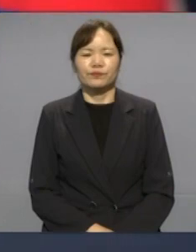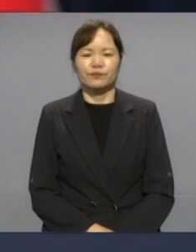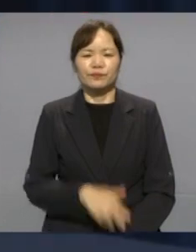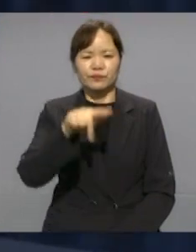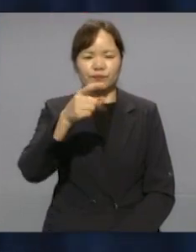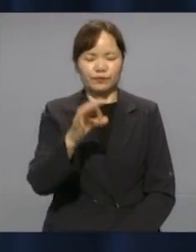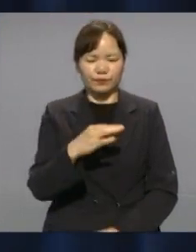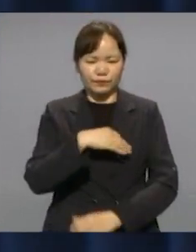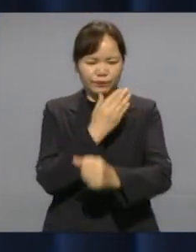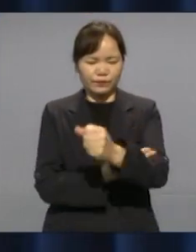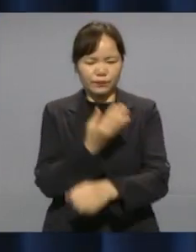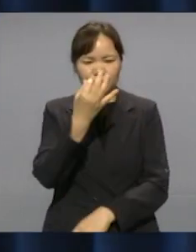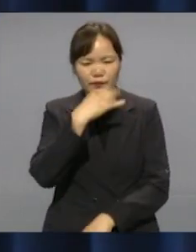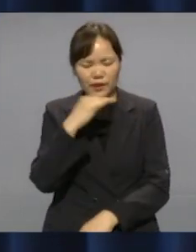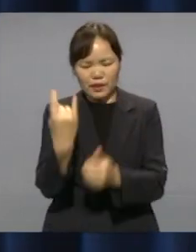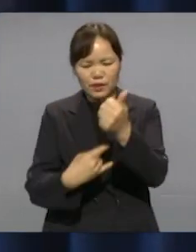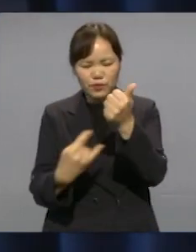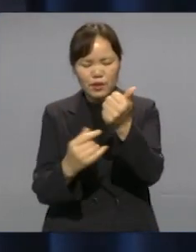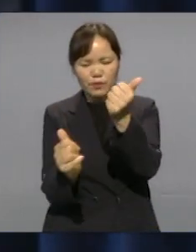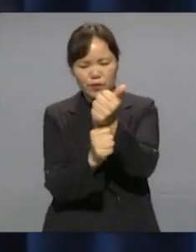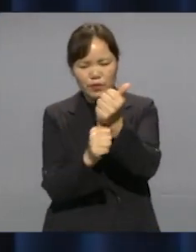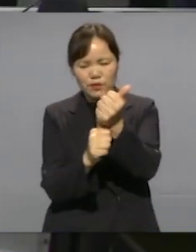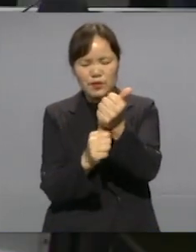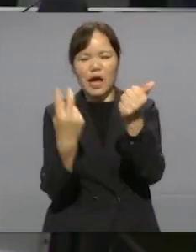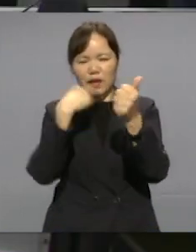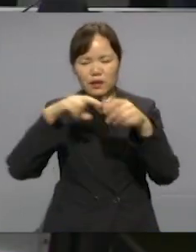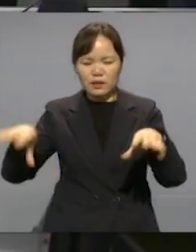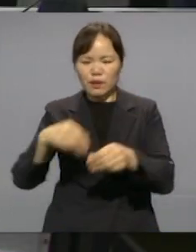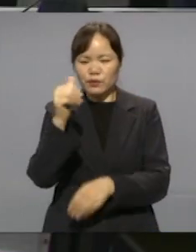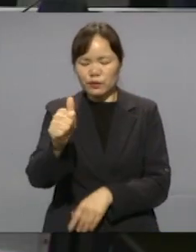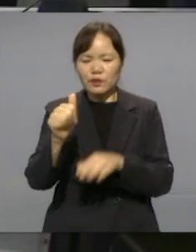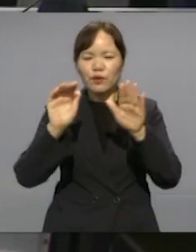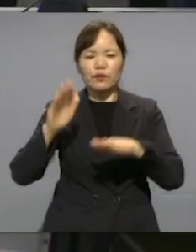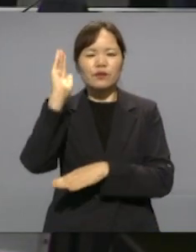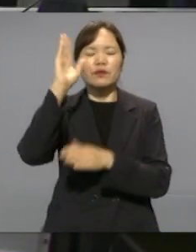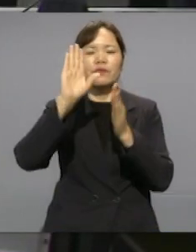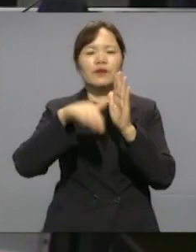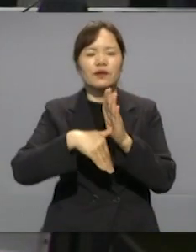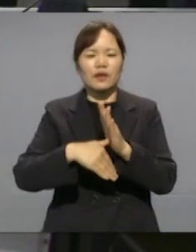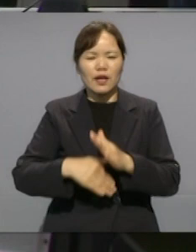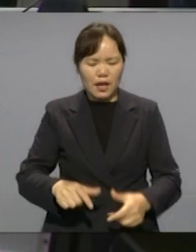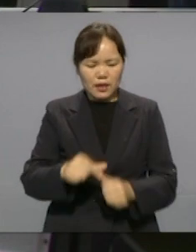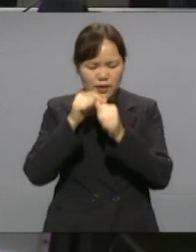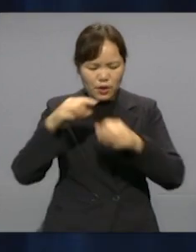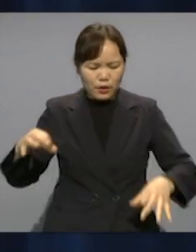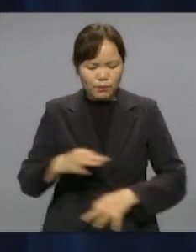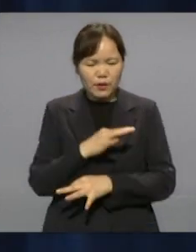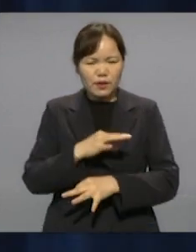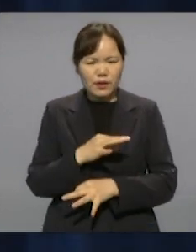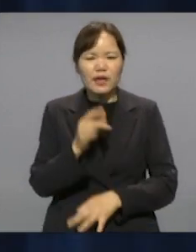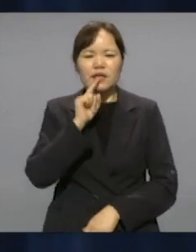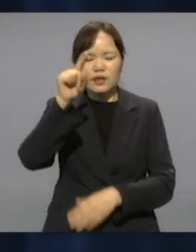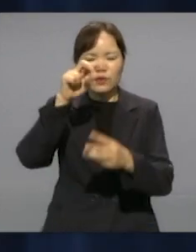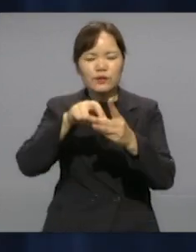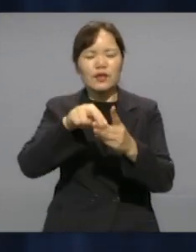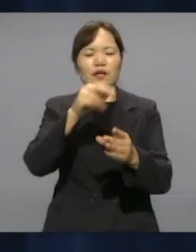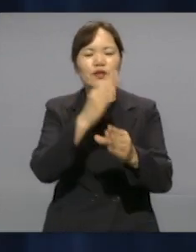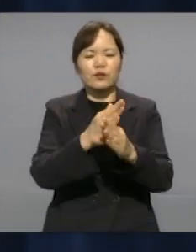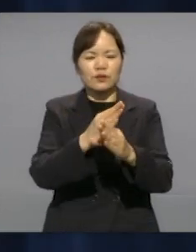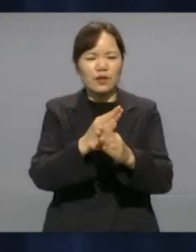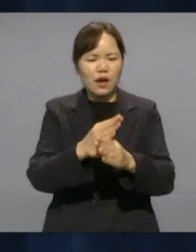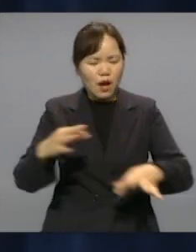정승윤 권익위 부위원장 겸 사무처장은 오늘 브리핑에서 채용 비리 통합신고센터를 중심으로